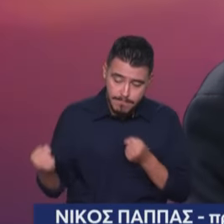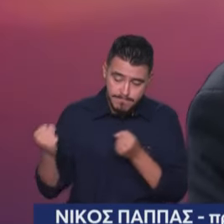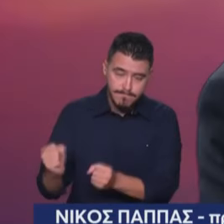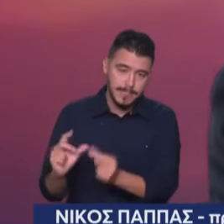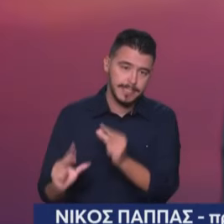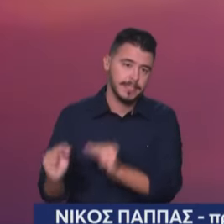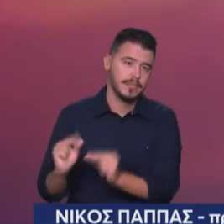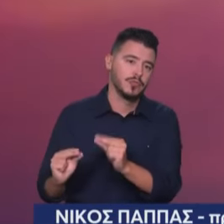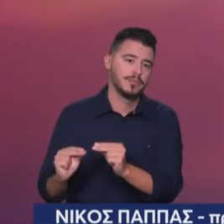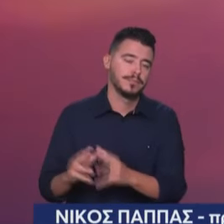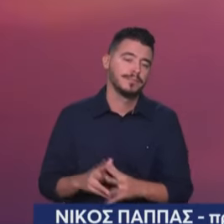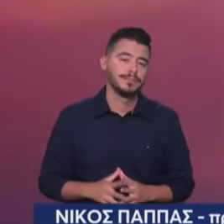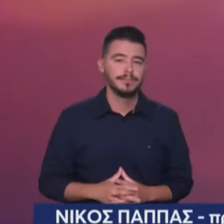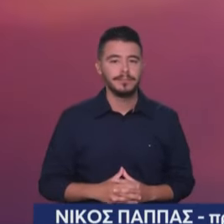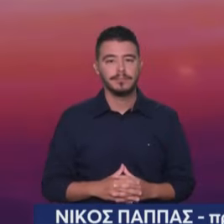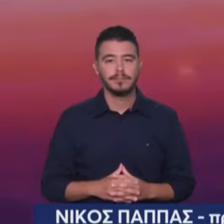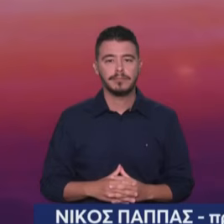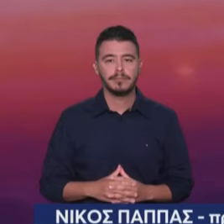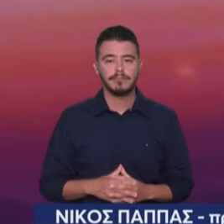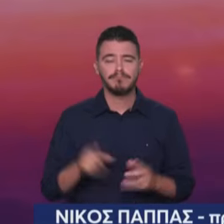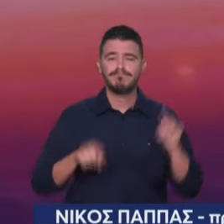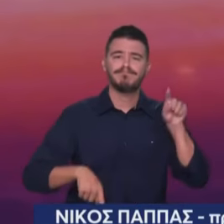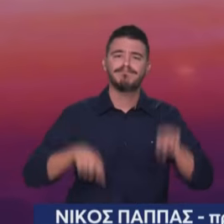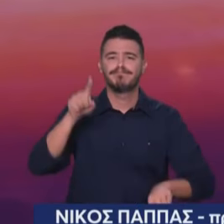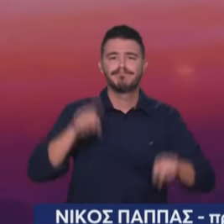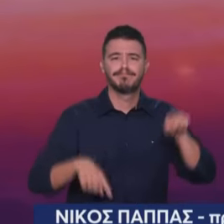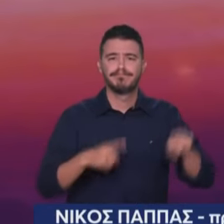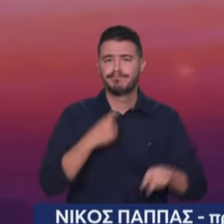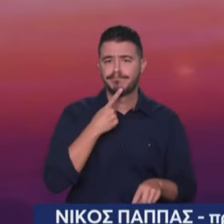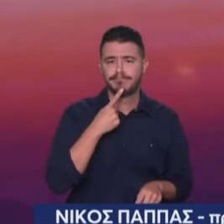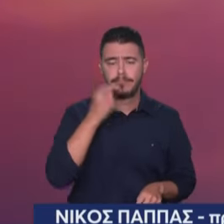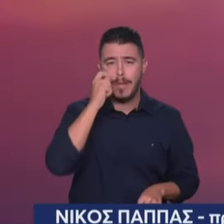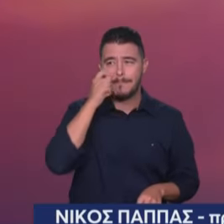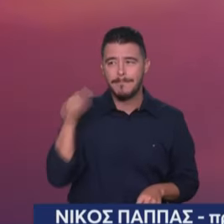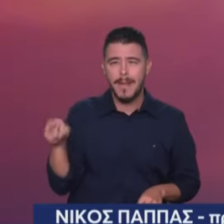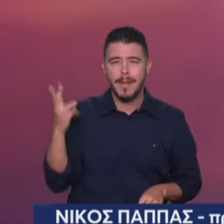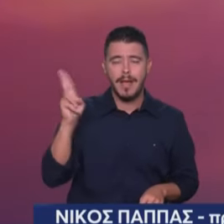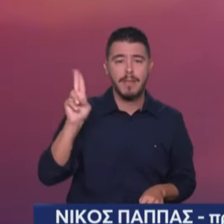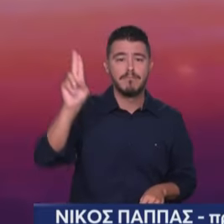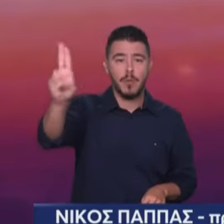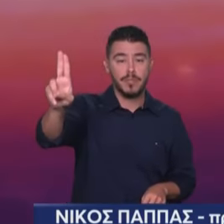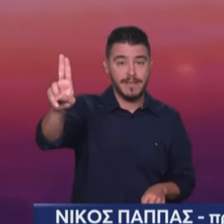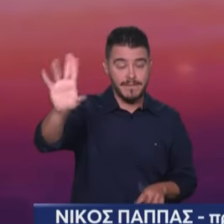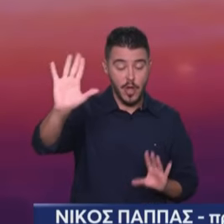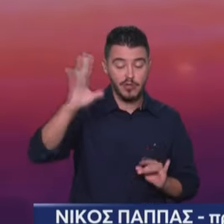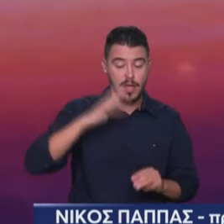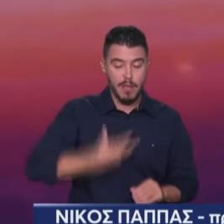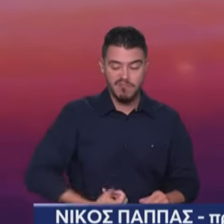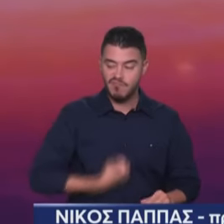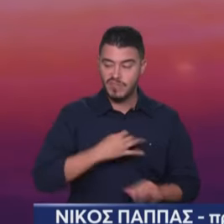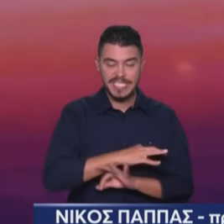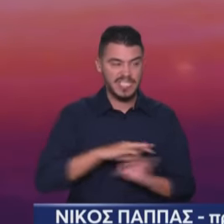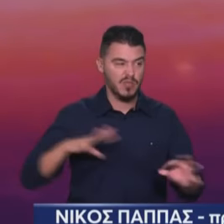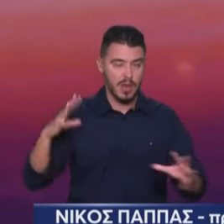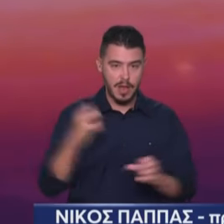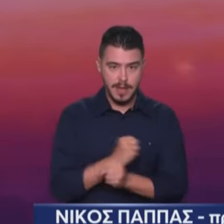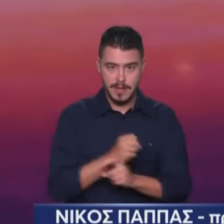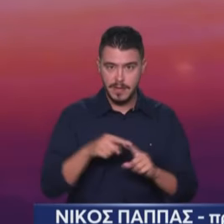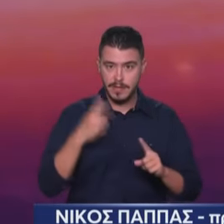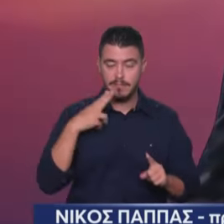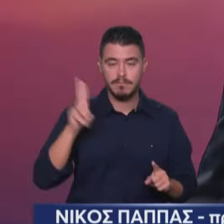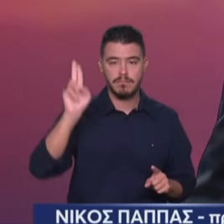Λένε κάποιοι ότι ο παπάς θα κατέβει αν είναι σίγουρος. Αν είναι σίγουρος ότι θα κερδίσει. Και μέχρι τώρα το πάει